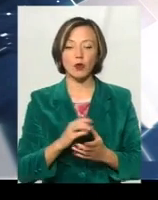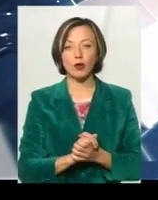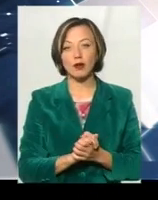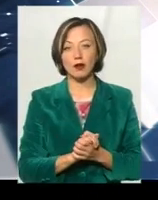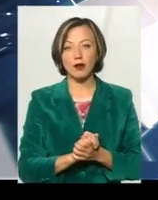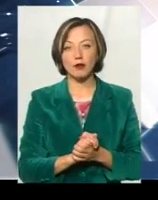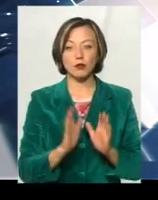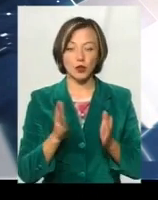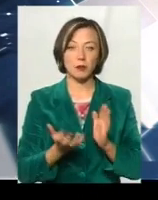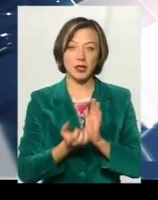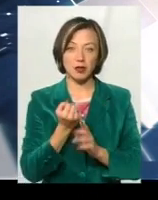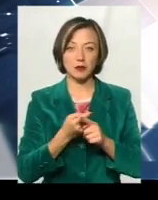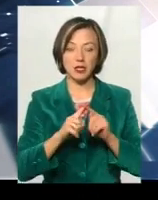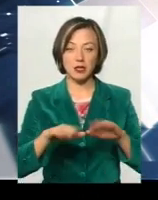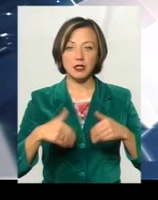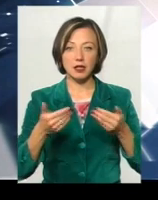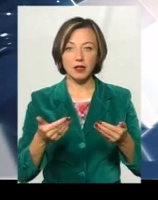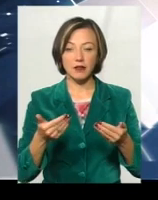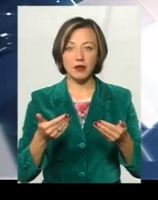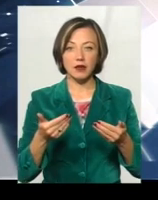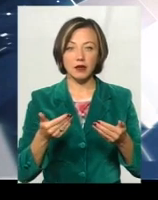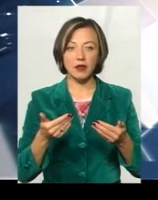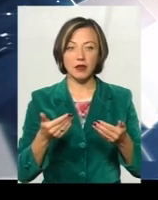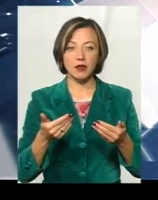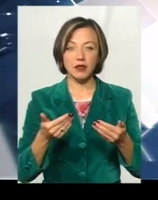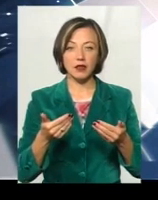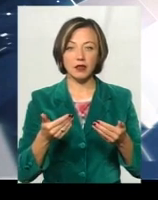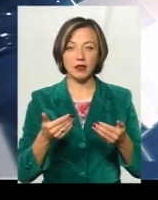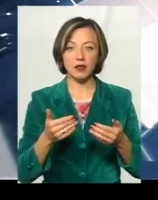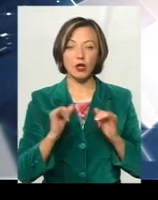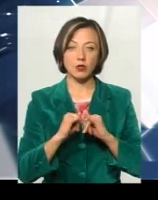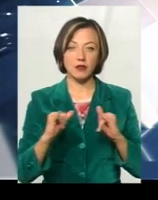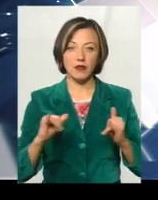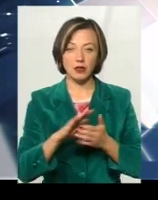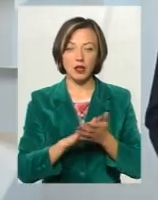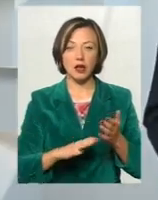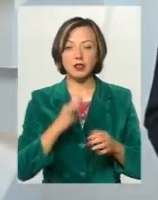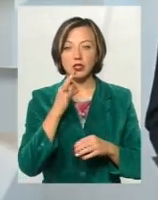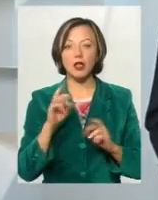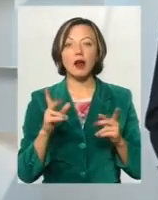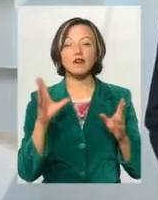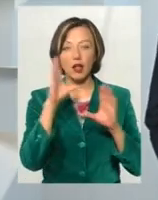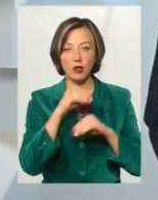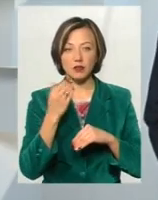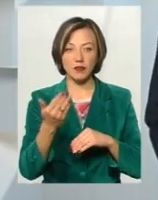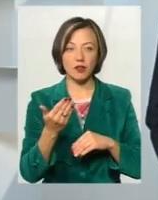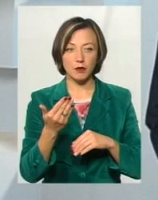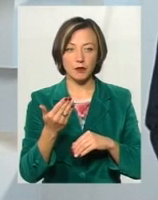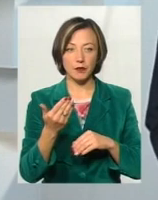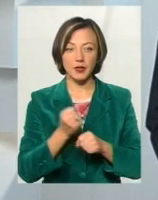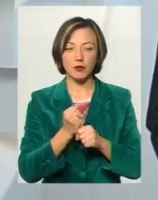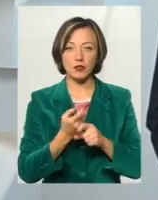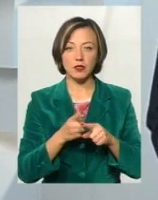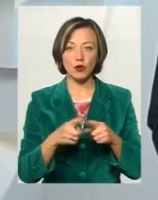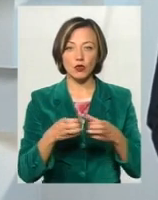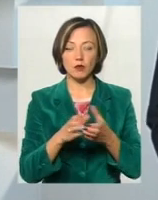ми будемо підтримувати ці ініціативи, всі я дякую і розвивати їх. Скажіть, а як вдалося вам зробити